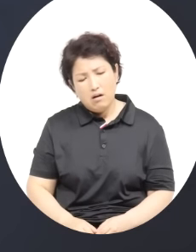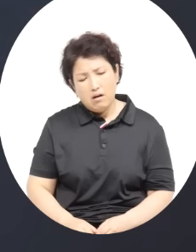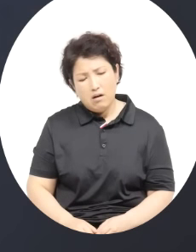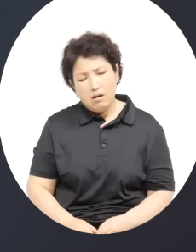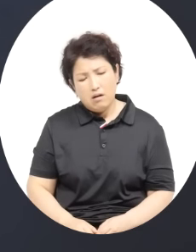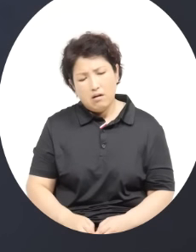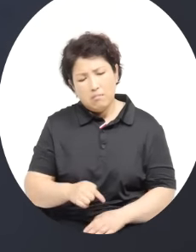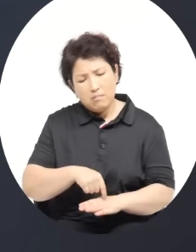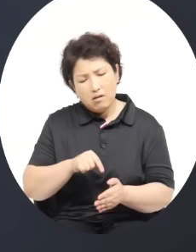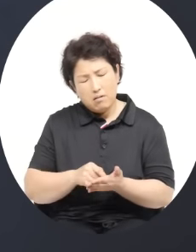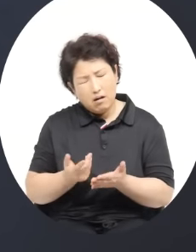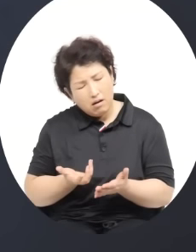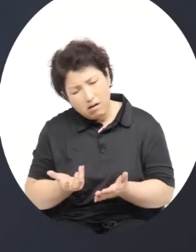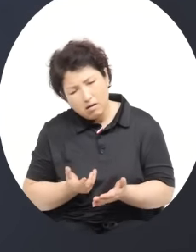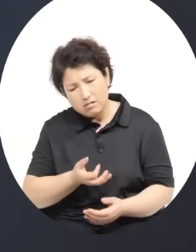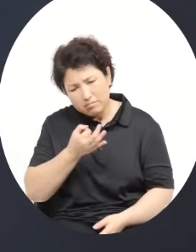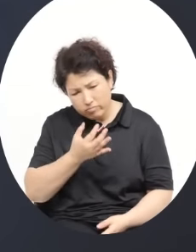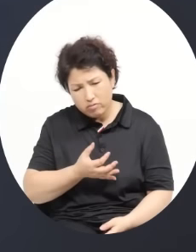계속 후유증이 있습니다.